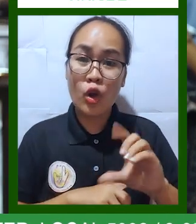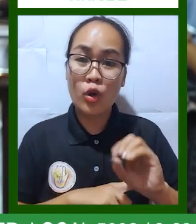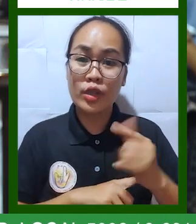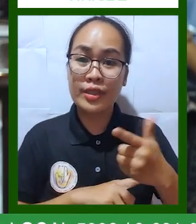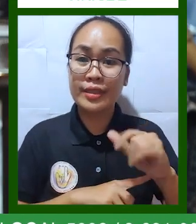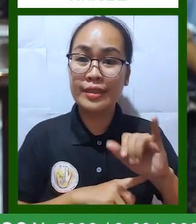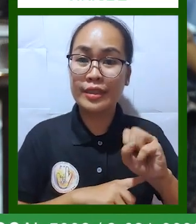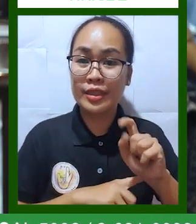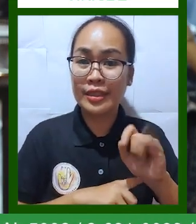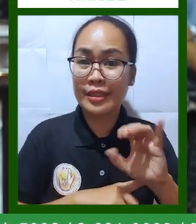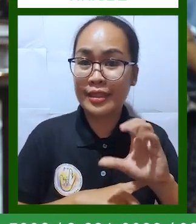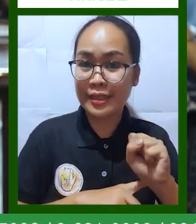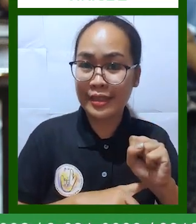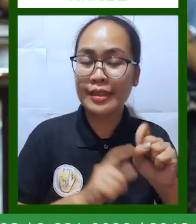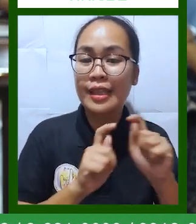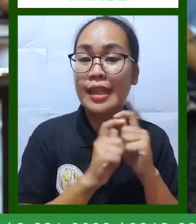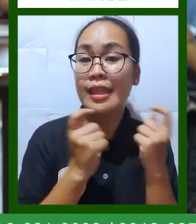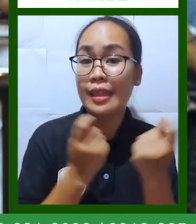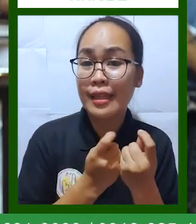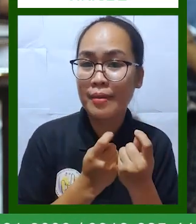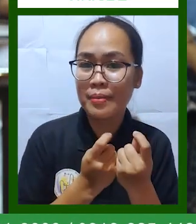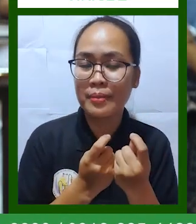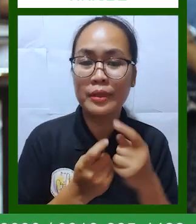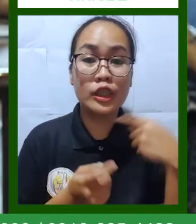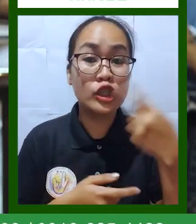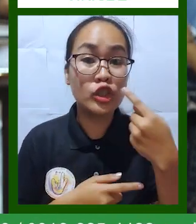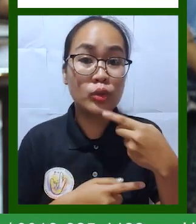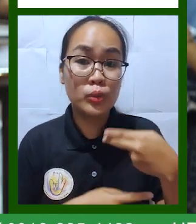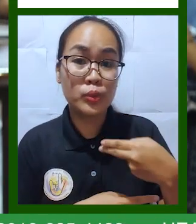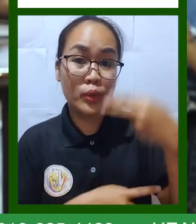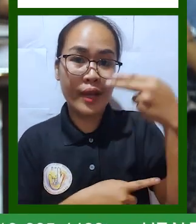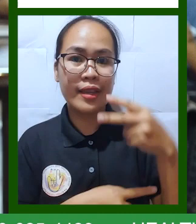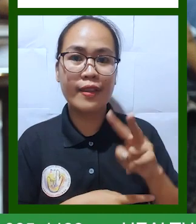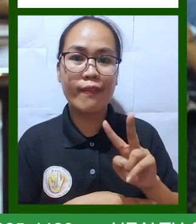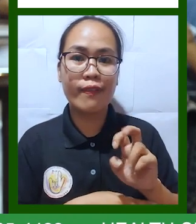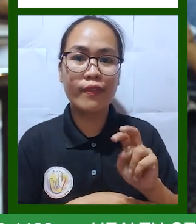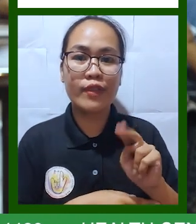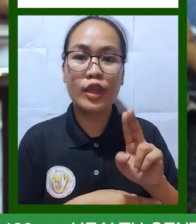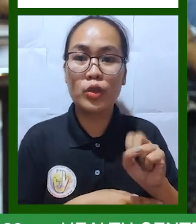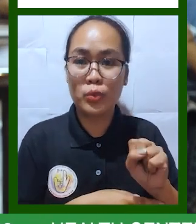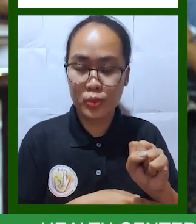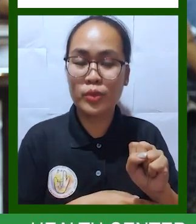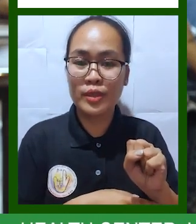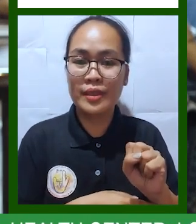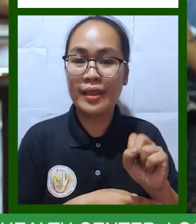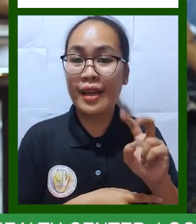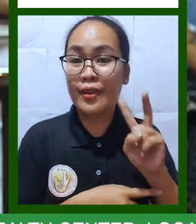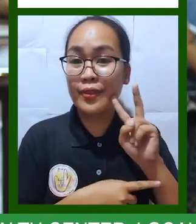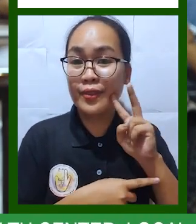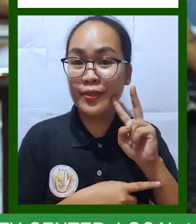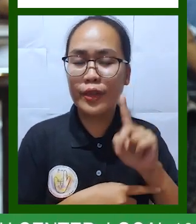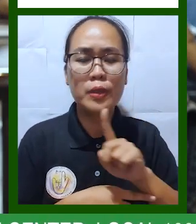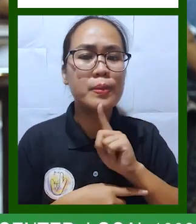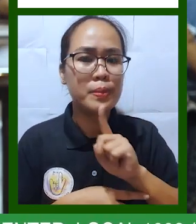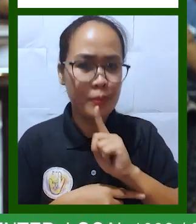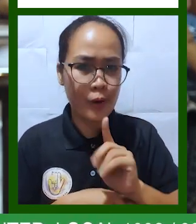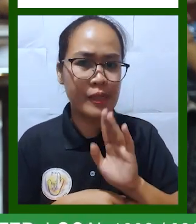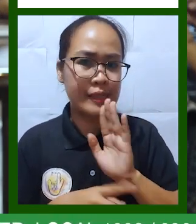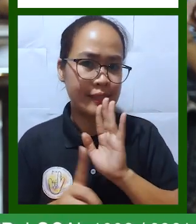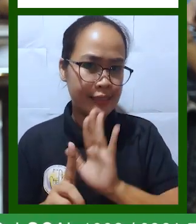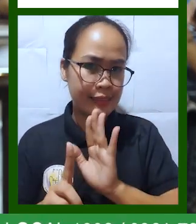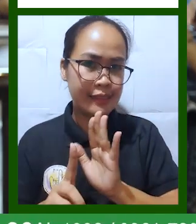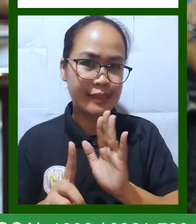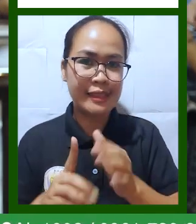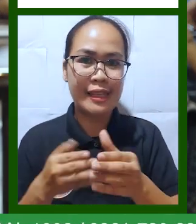team para po sa ating Bambino Festival. Of course, led by kagawad Venus Laput. Talagang siya ang punong abala